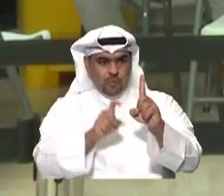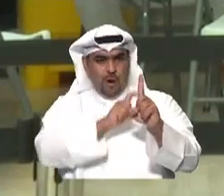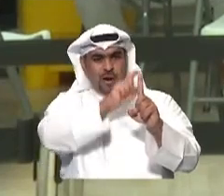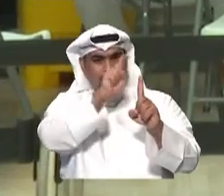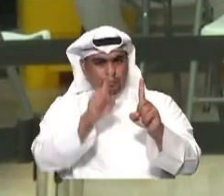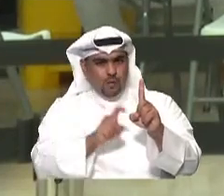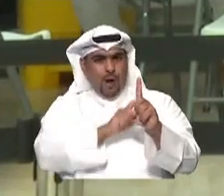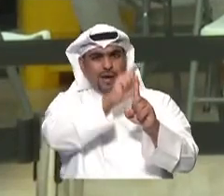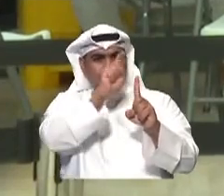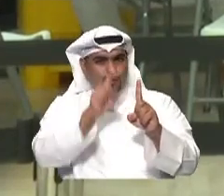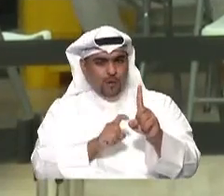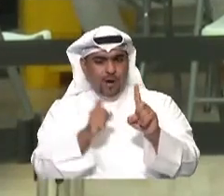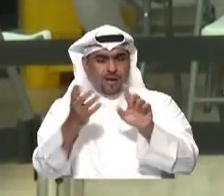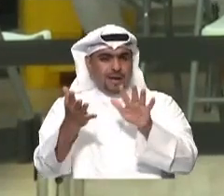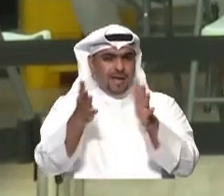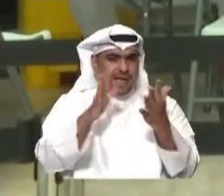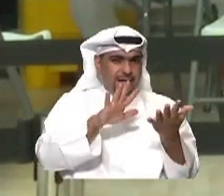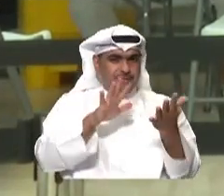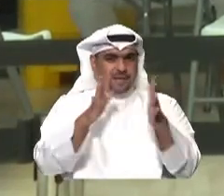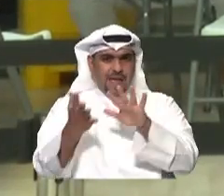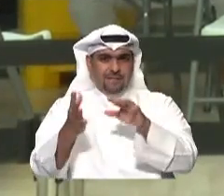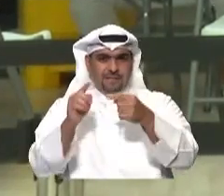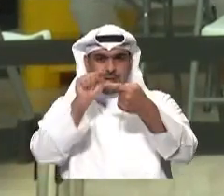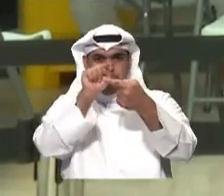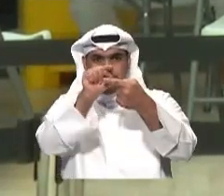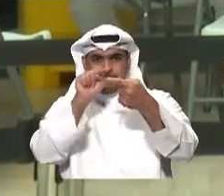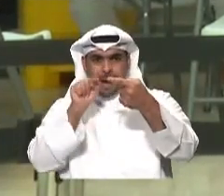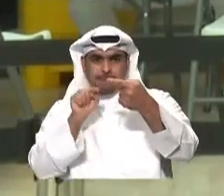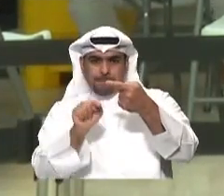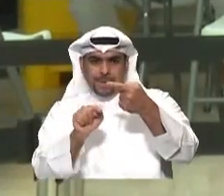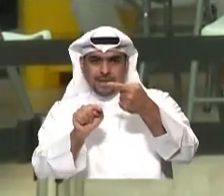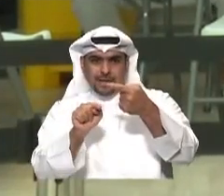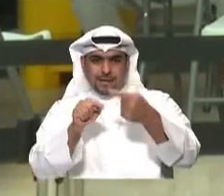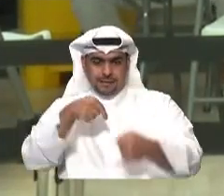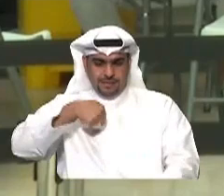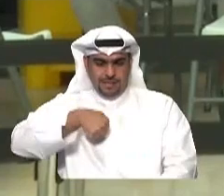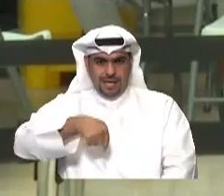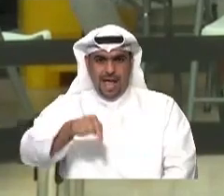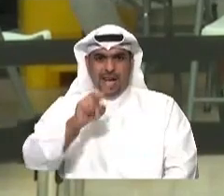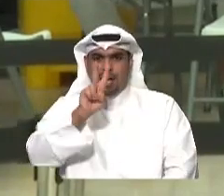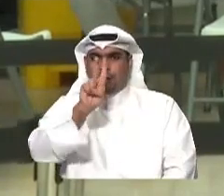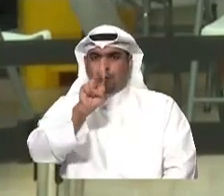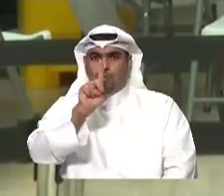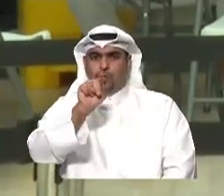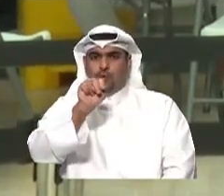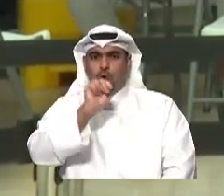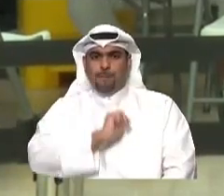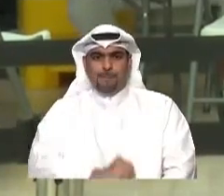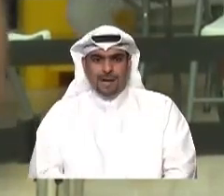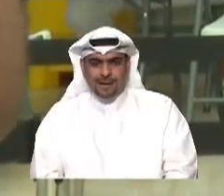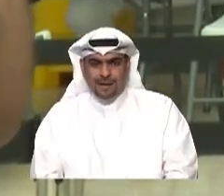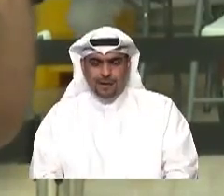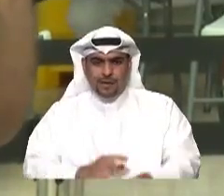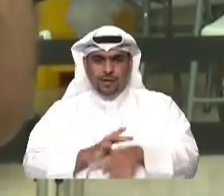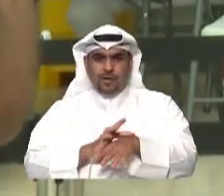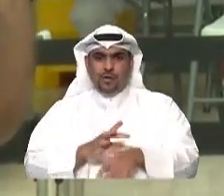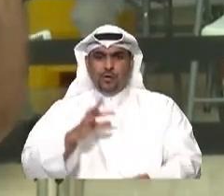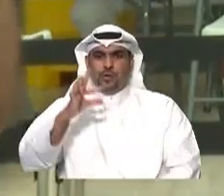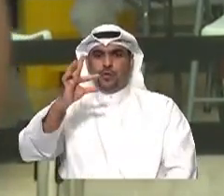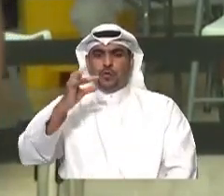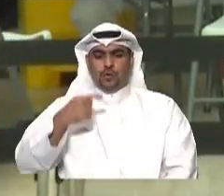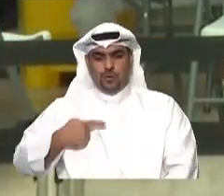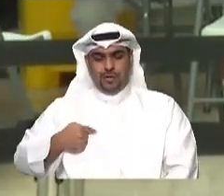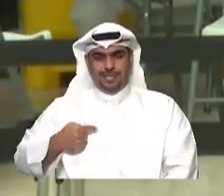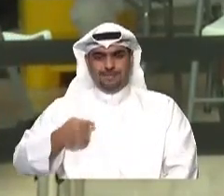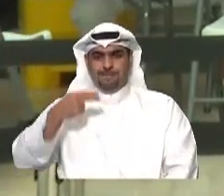ونسب العمالة التي تم تحصينهم في خلال يومين. يسعدنا أن نلتقي بالدكتور علي جواد رئيس